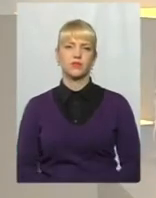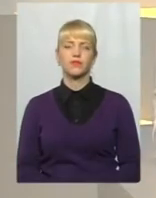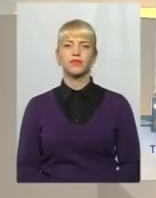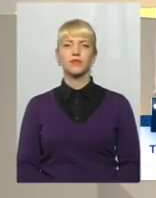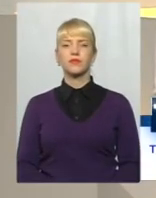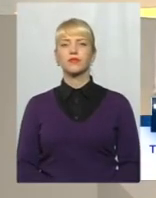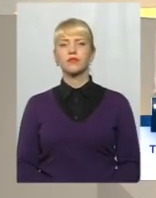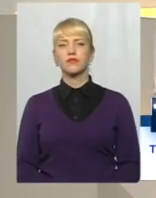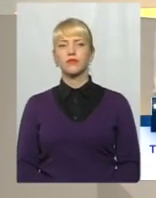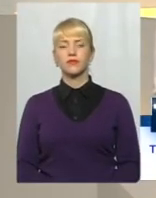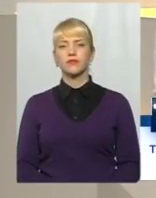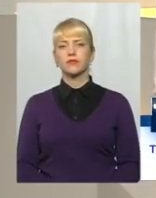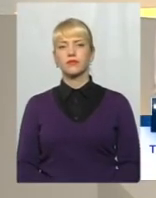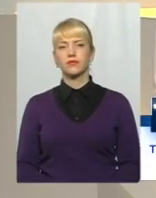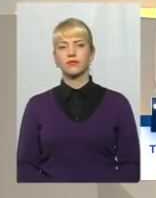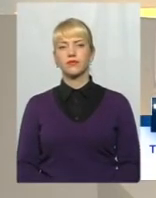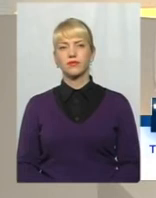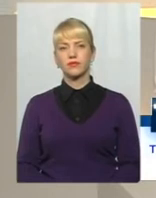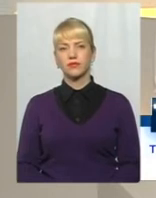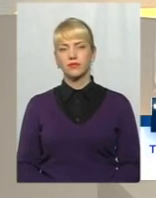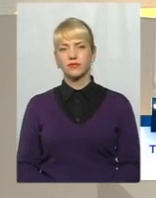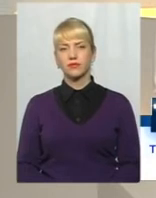ще один глядач, давайте послухаємо. Доброго дня.